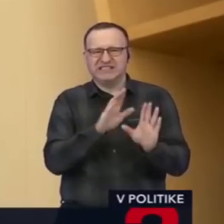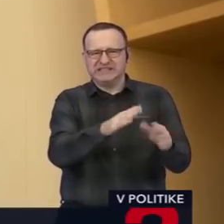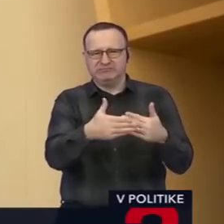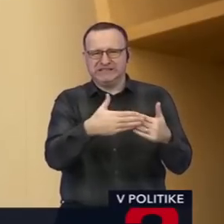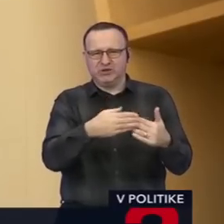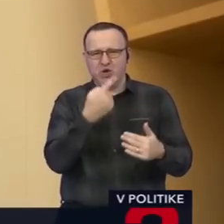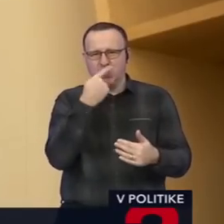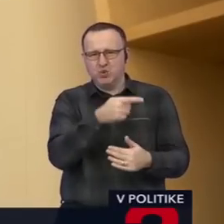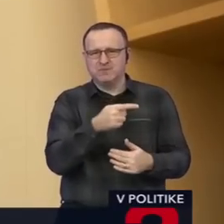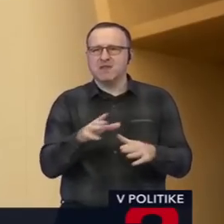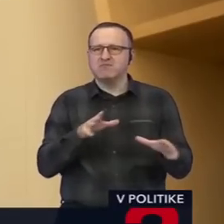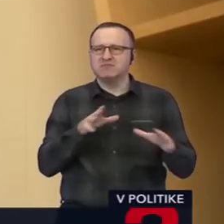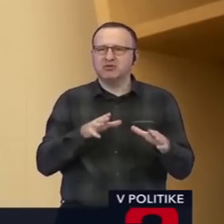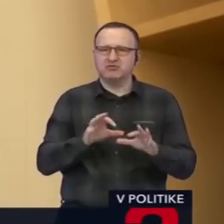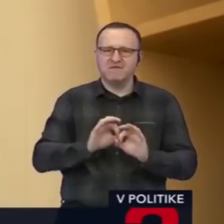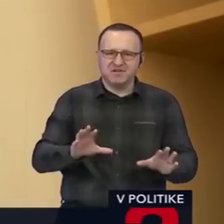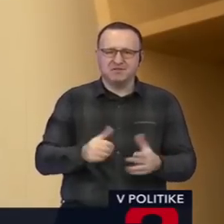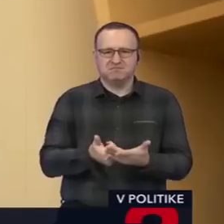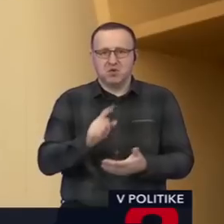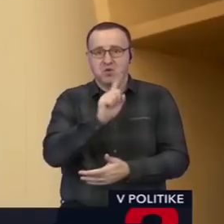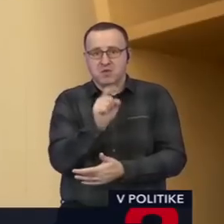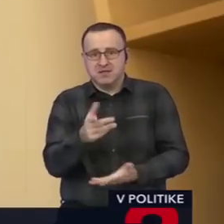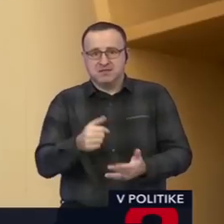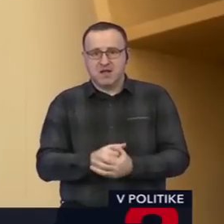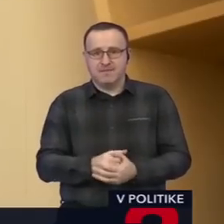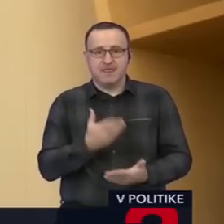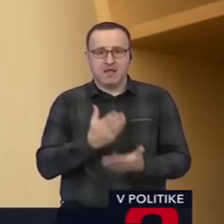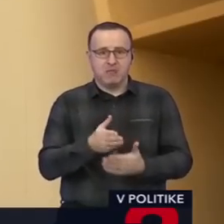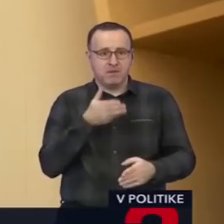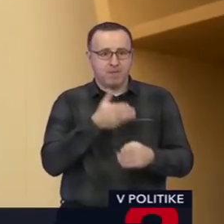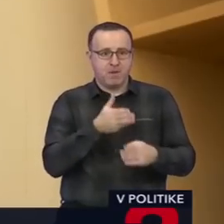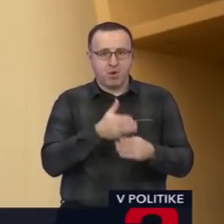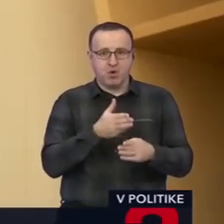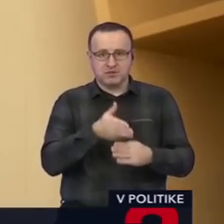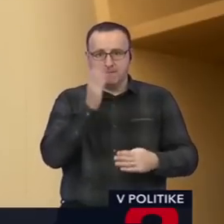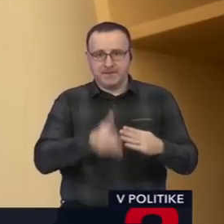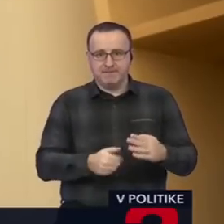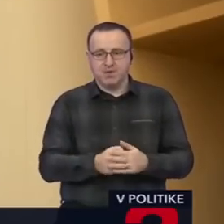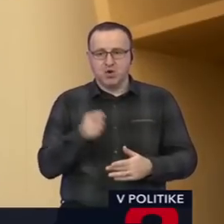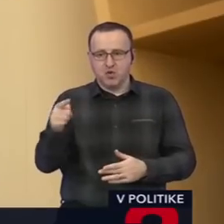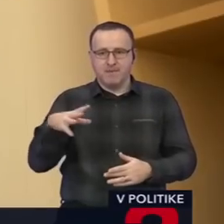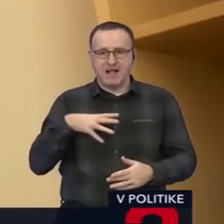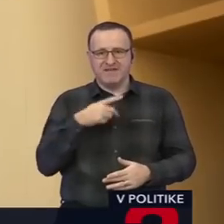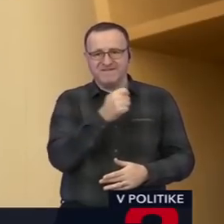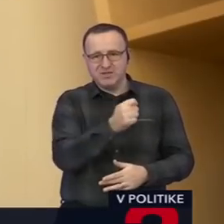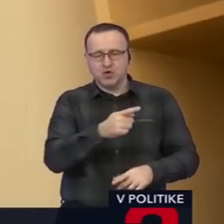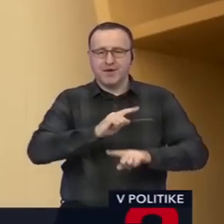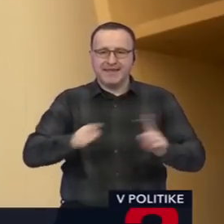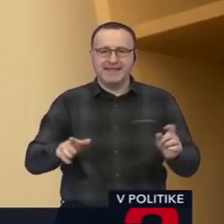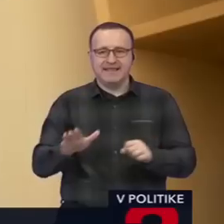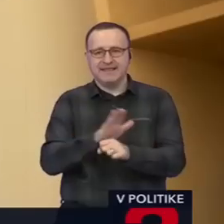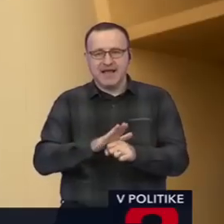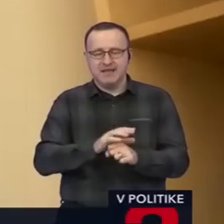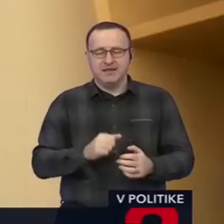na Slovensku je bezpečné investovať. To všetko by sa stalo, ak tú pomoc odrežeme. Toto vám páni Fico a iní zatajujú a v tejto veci hrajú veľmi,